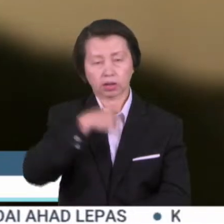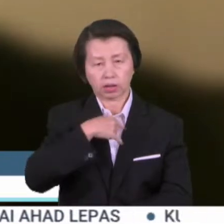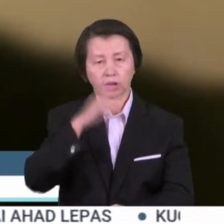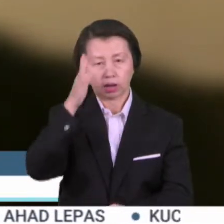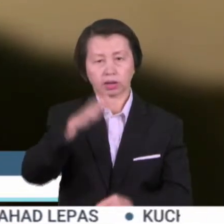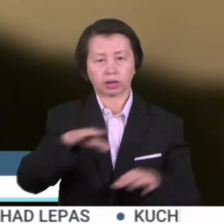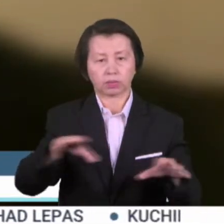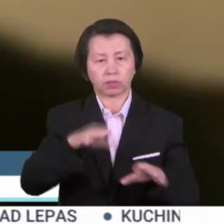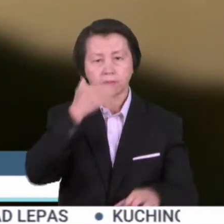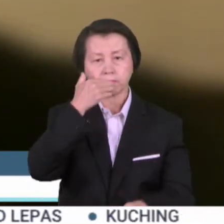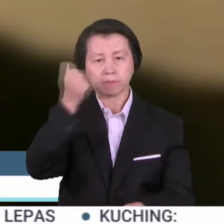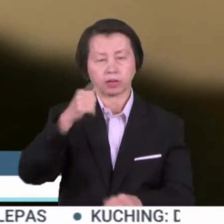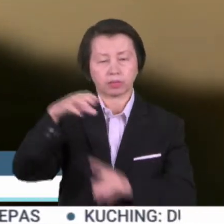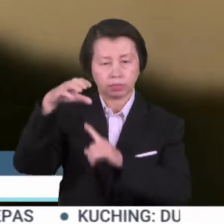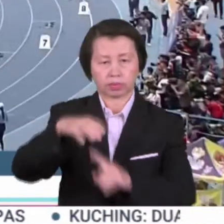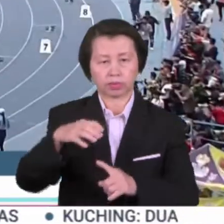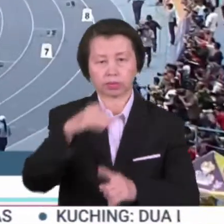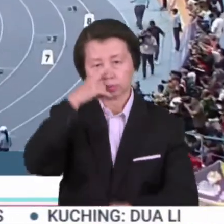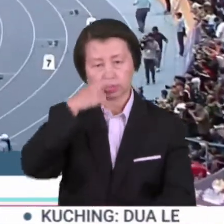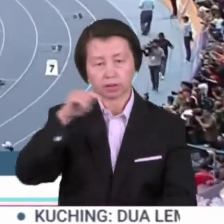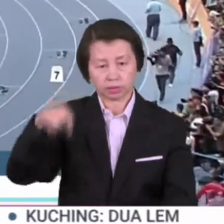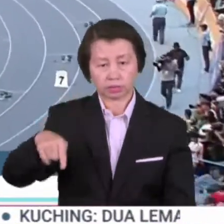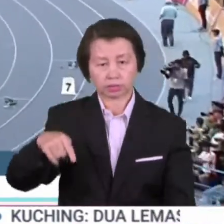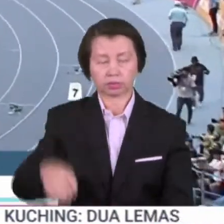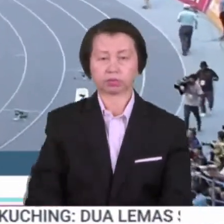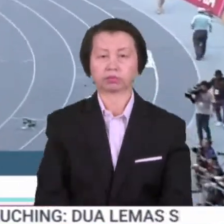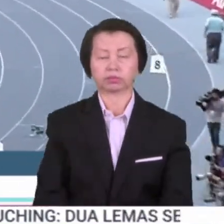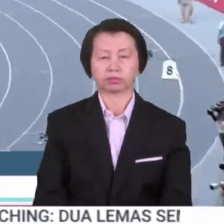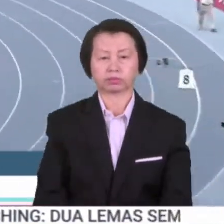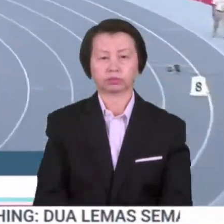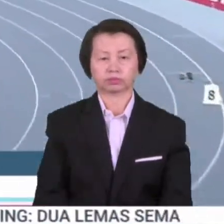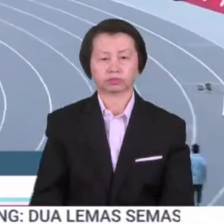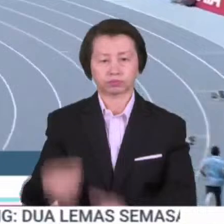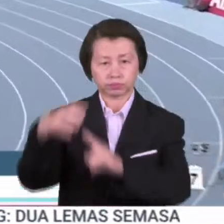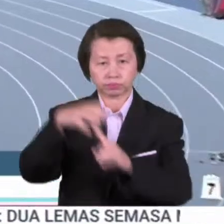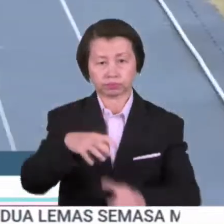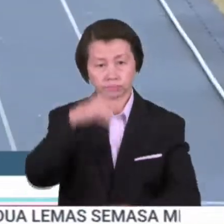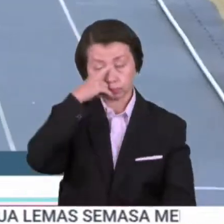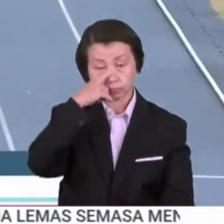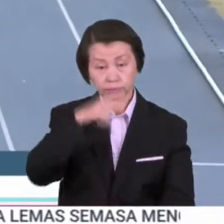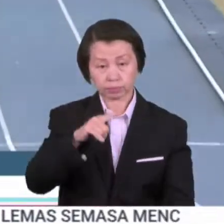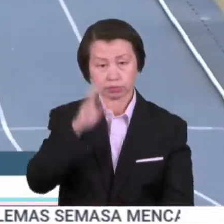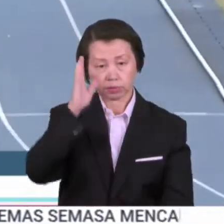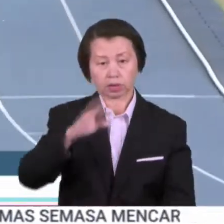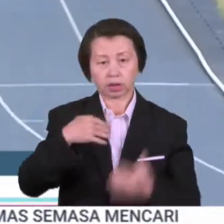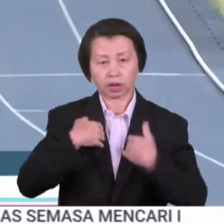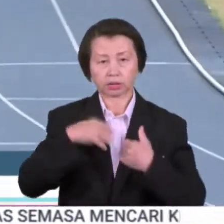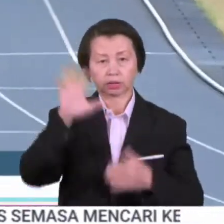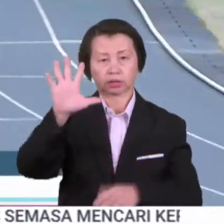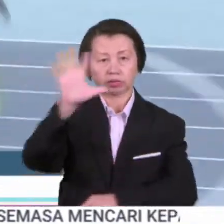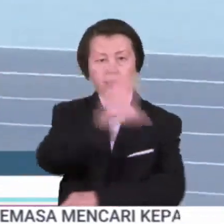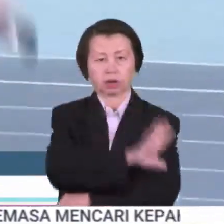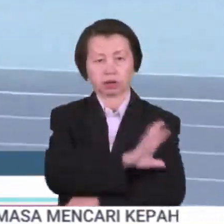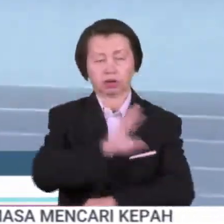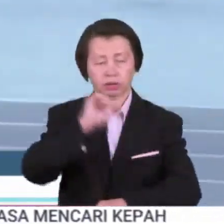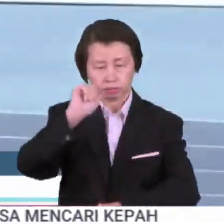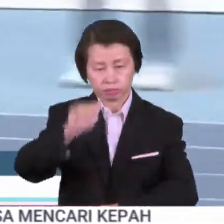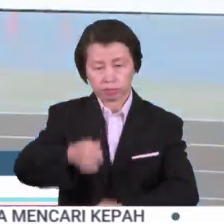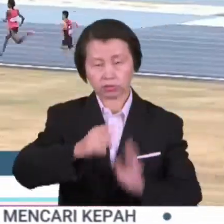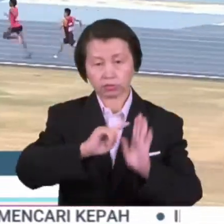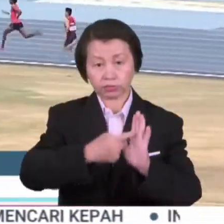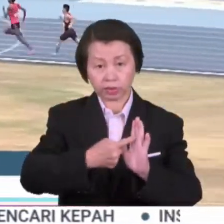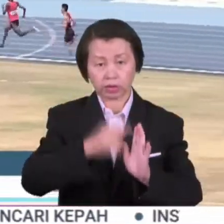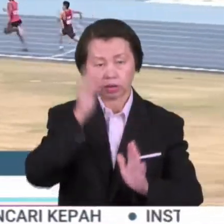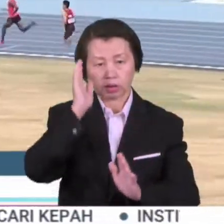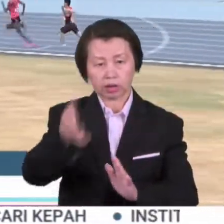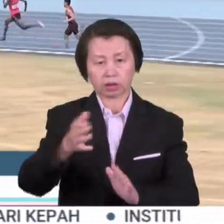buat yang terbaik di kejohanan atf ini kejohanan di Pataya itu dijadual berlangsung selama 5 hari bermula Esok Dan